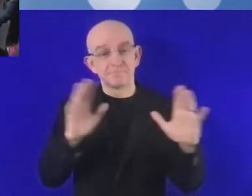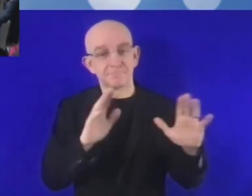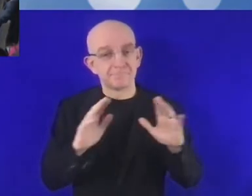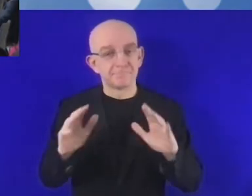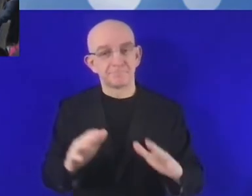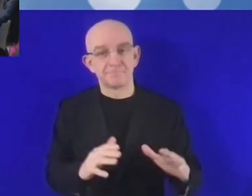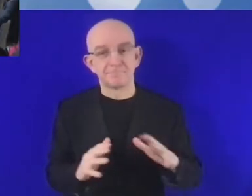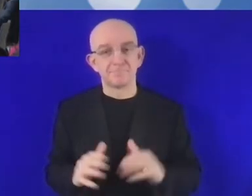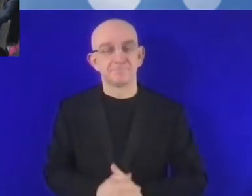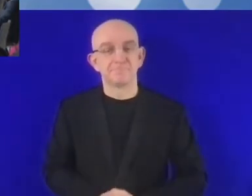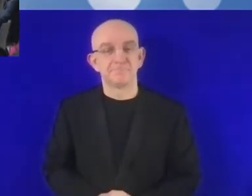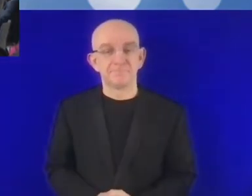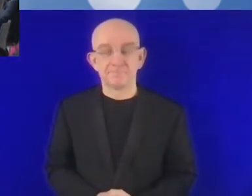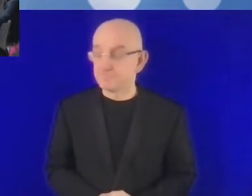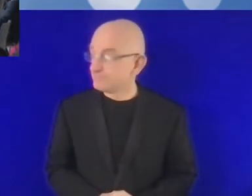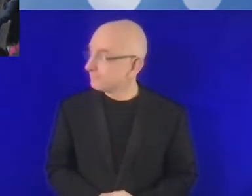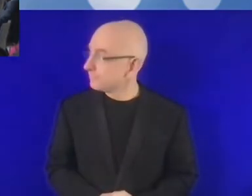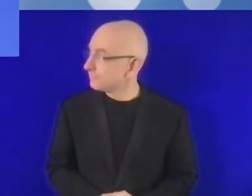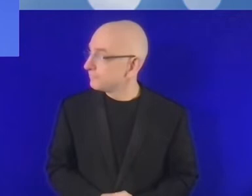وشكرا.